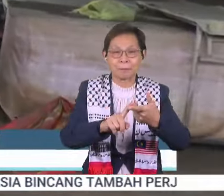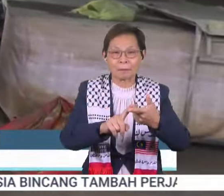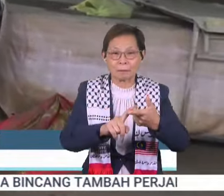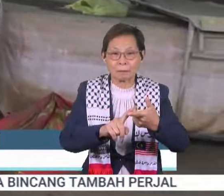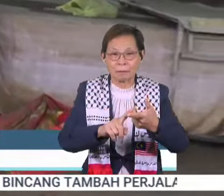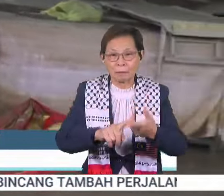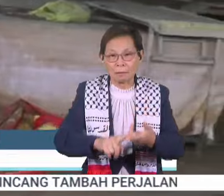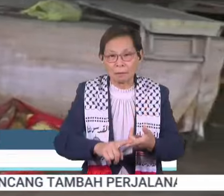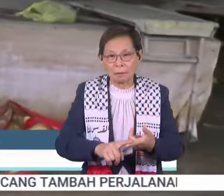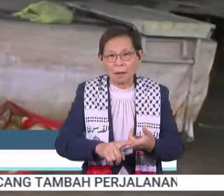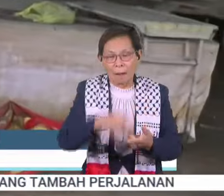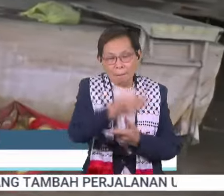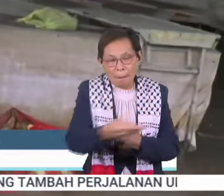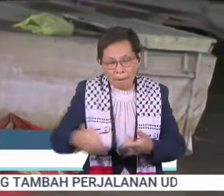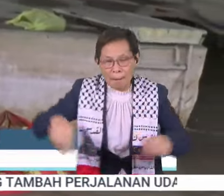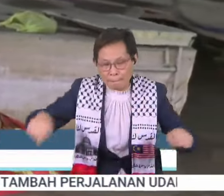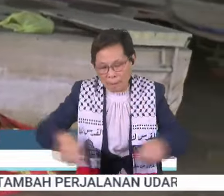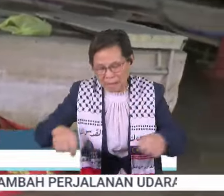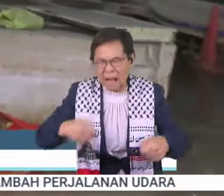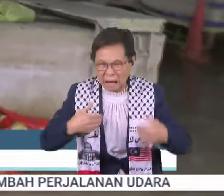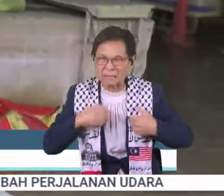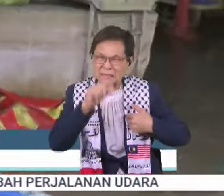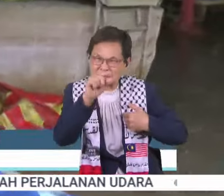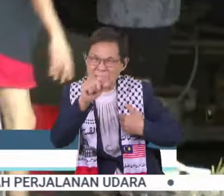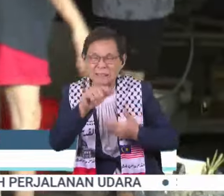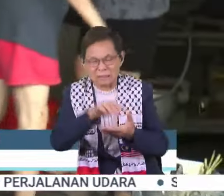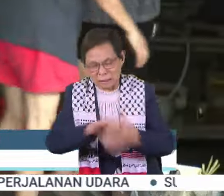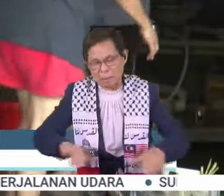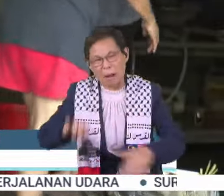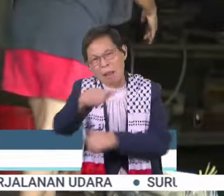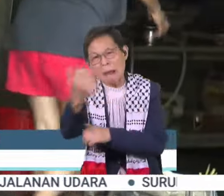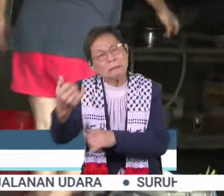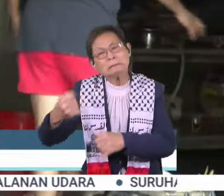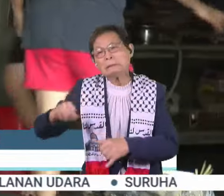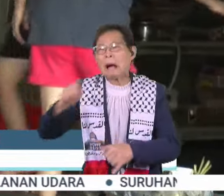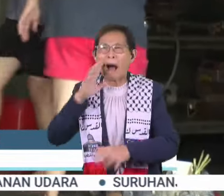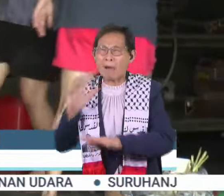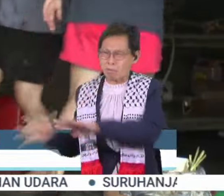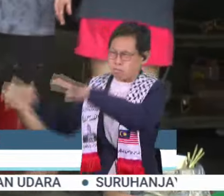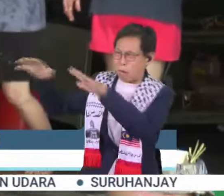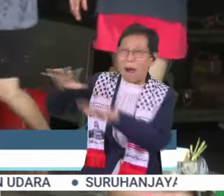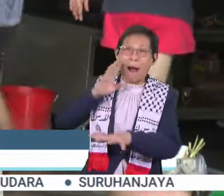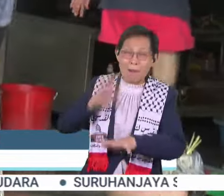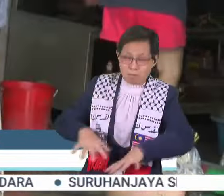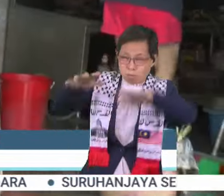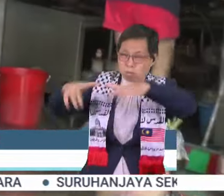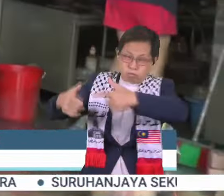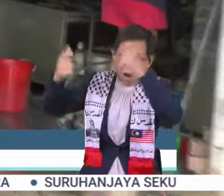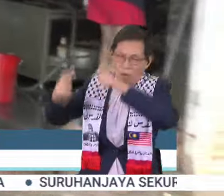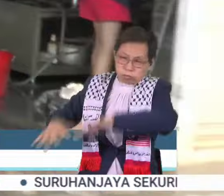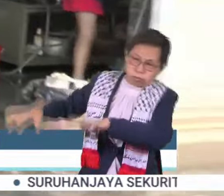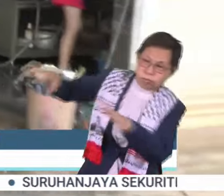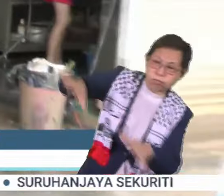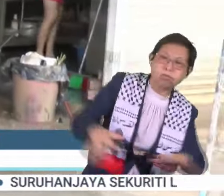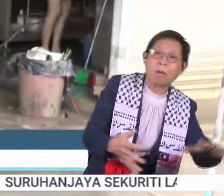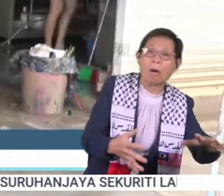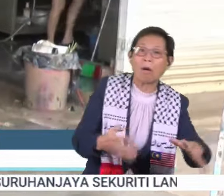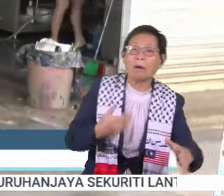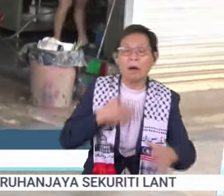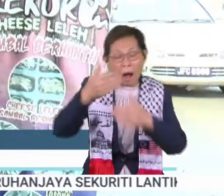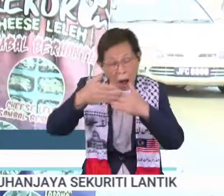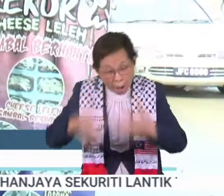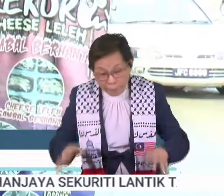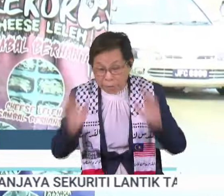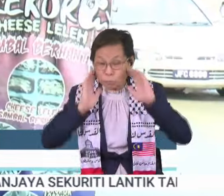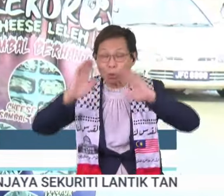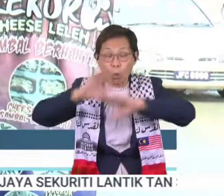Untuk barang-barang masak ada sikit lah. Yang lain memang tak sempat. Air cepat naik. Terlalu cepat. Lepas saya solat,